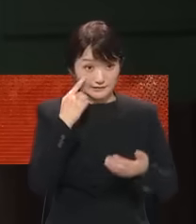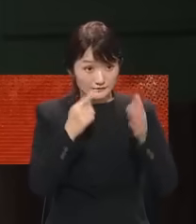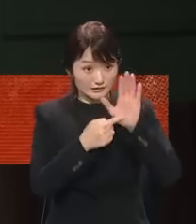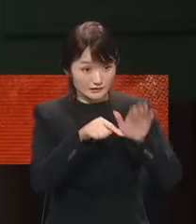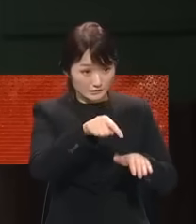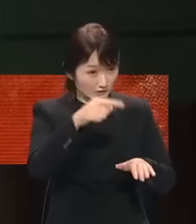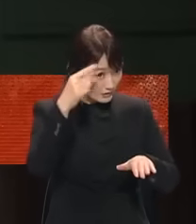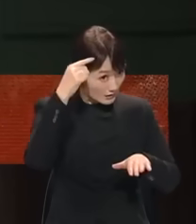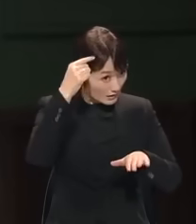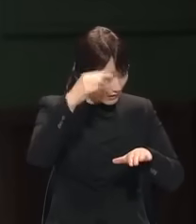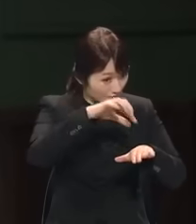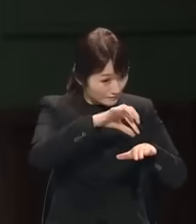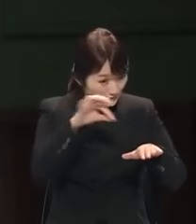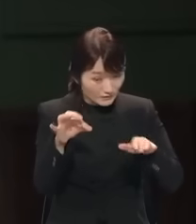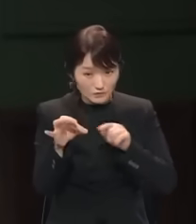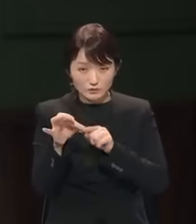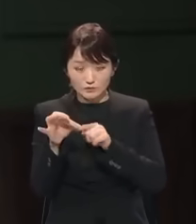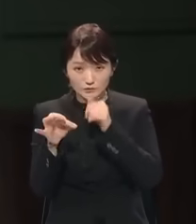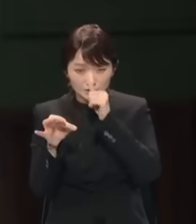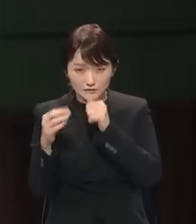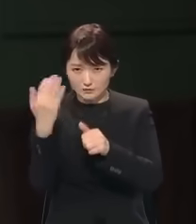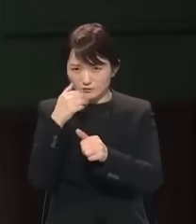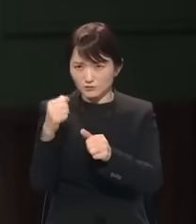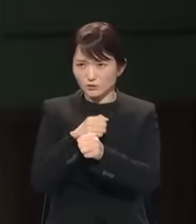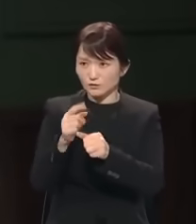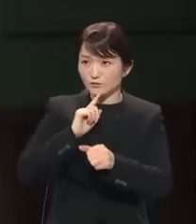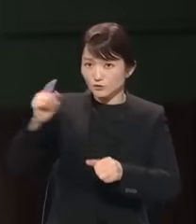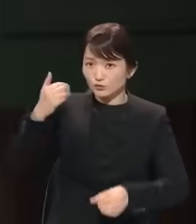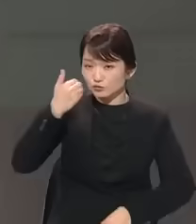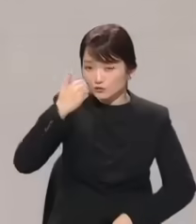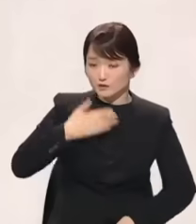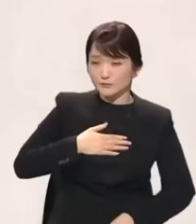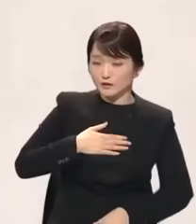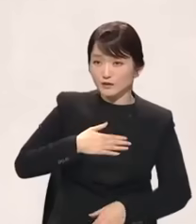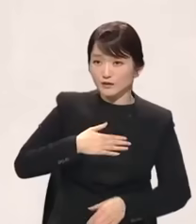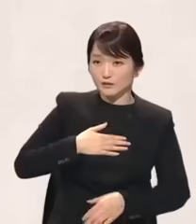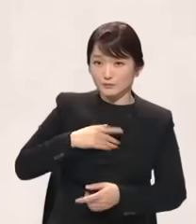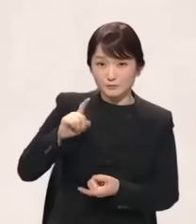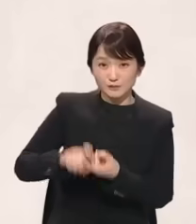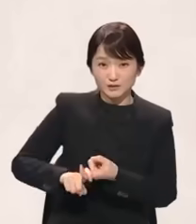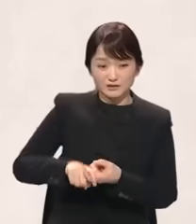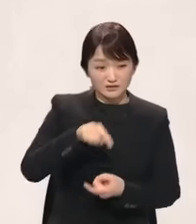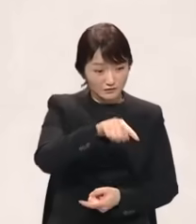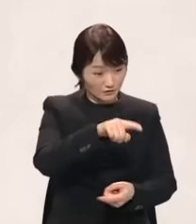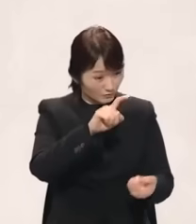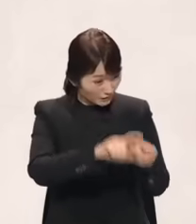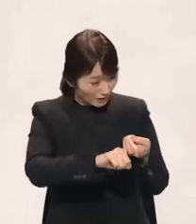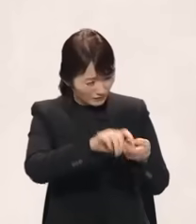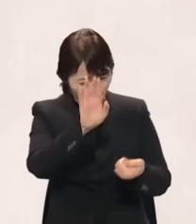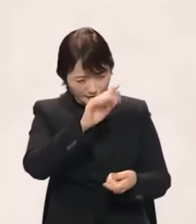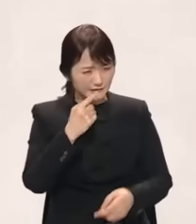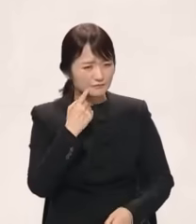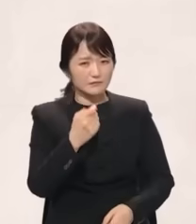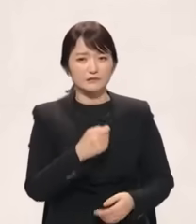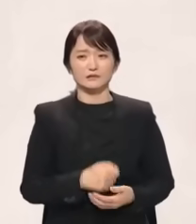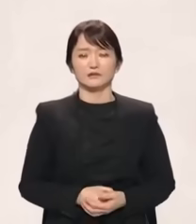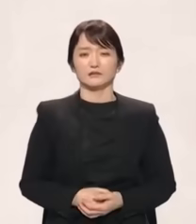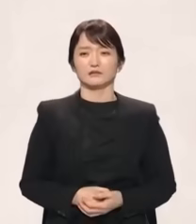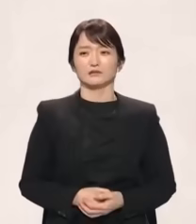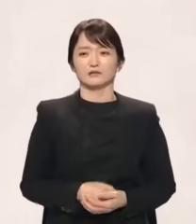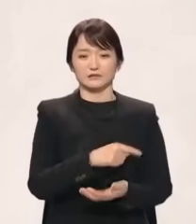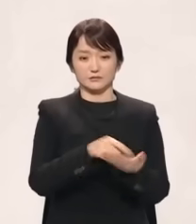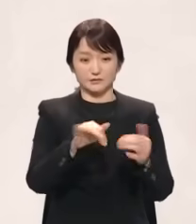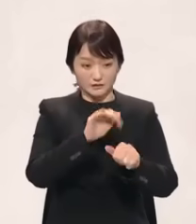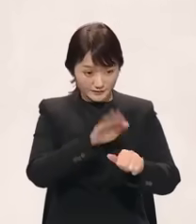채모를 가지고 있다 너를 성폭행으로 고소하면 누구 편을 들어 줄 것 같냐 라면서 협박까지 일삼았습니다 이렇게 되래 피해자에게